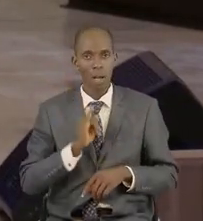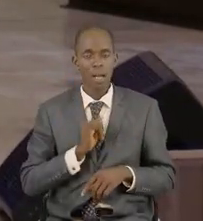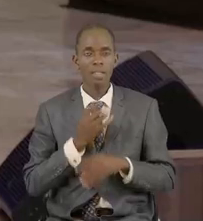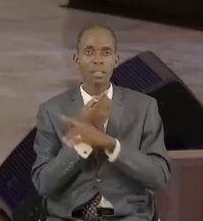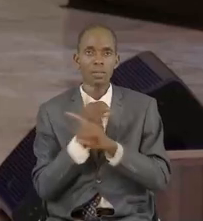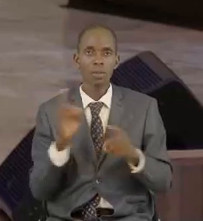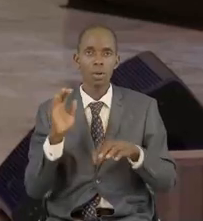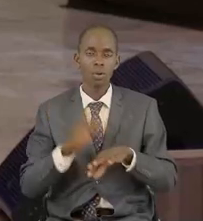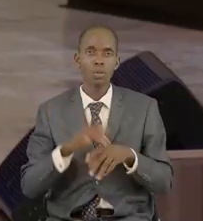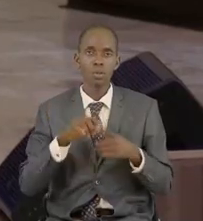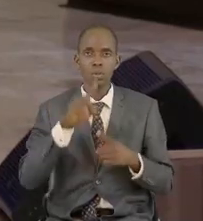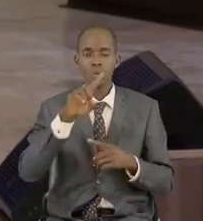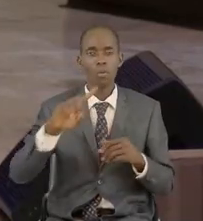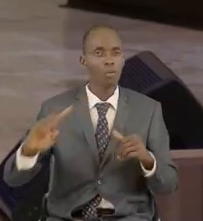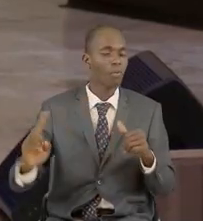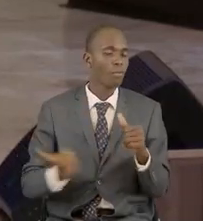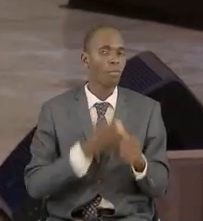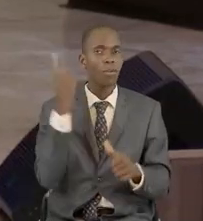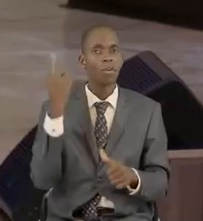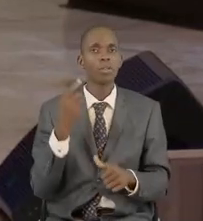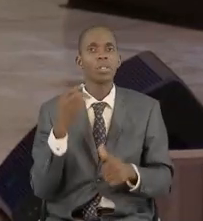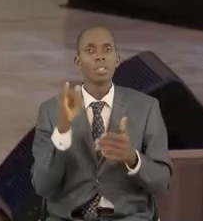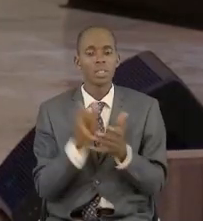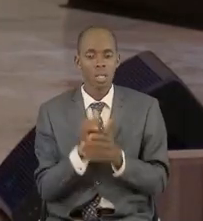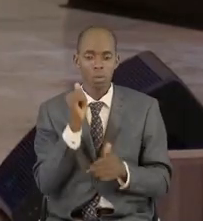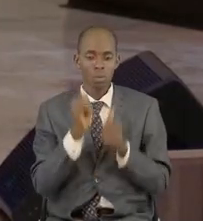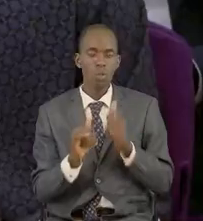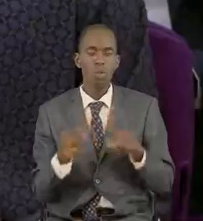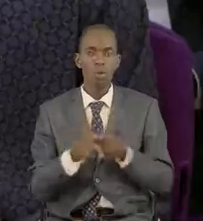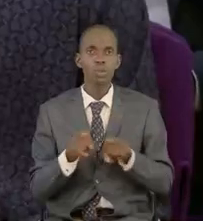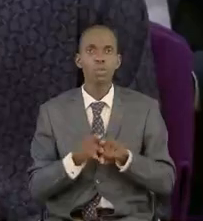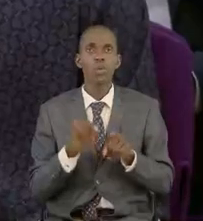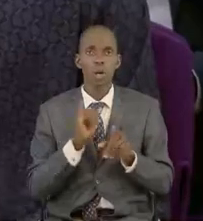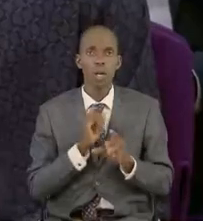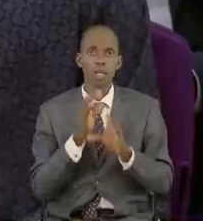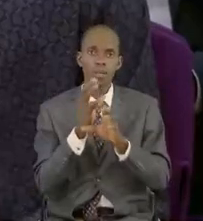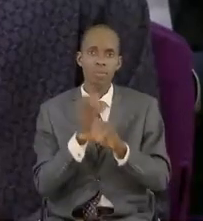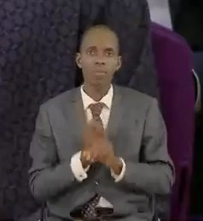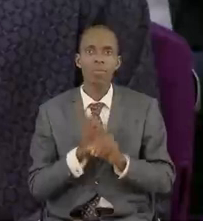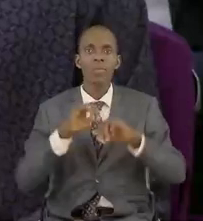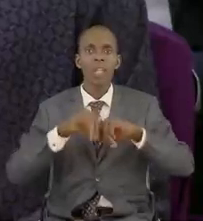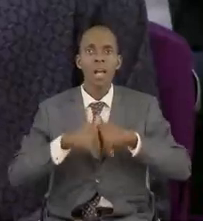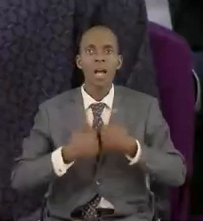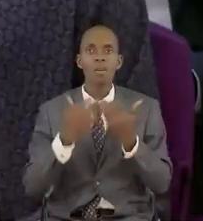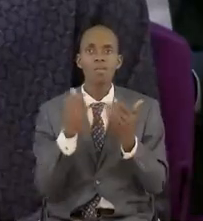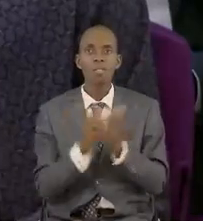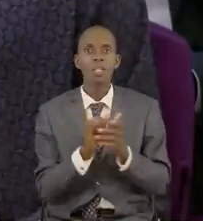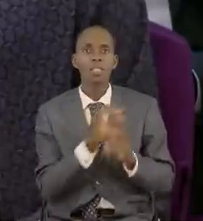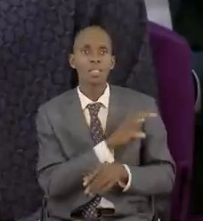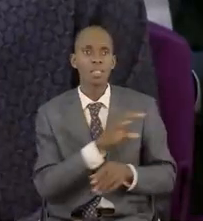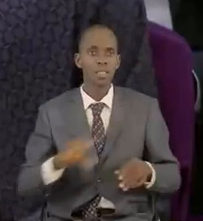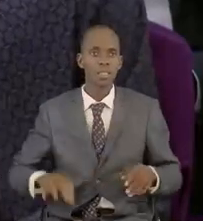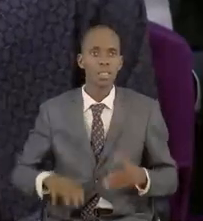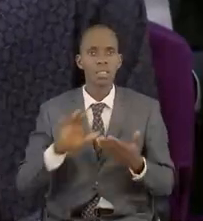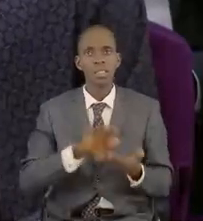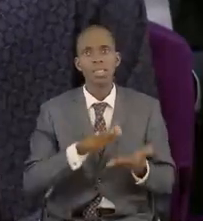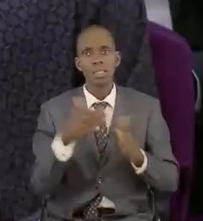avant tout comme je l'avais aussi reçu que Christ est mort